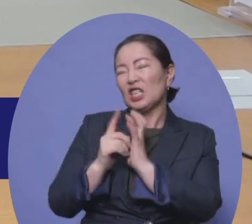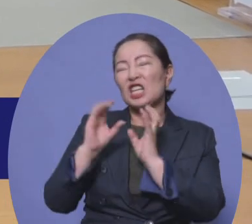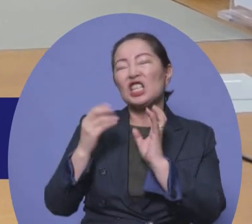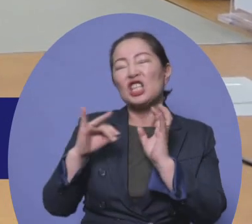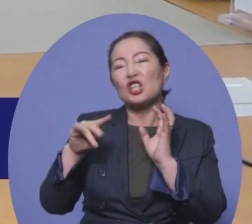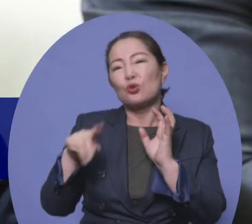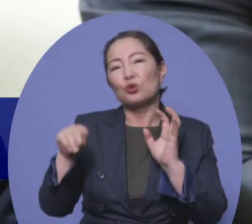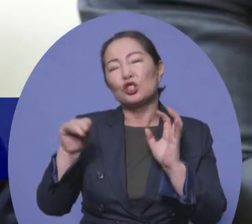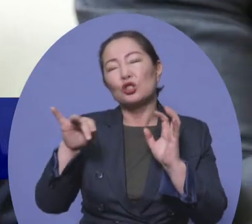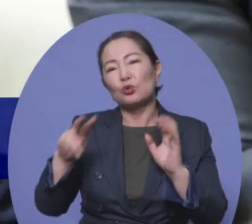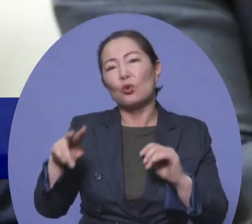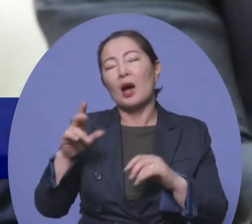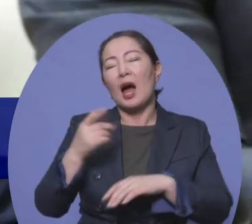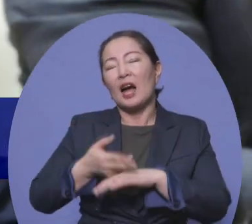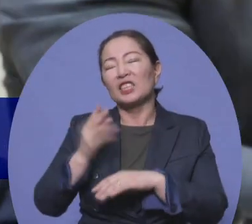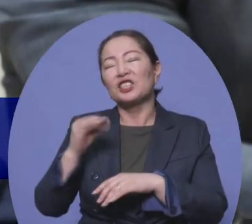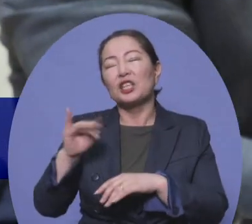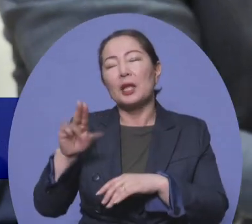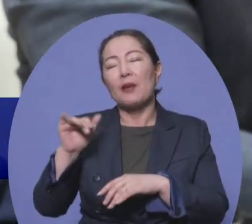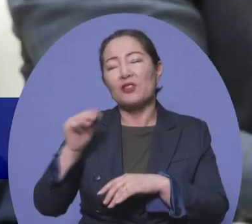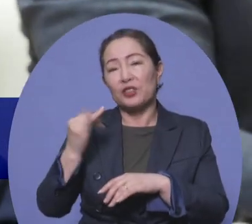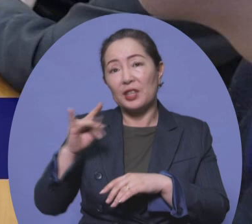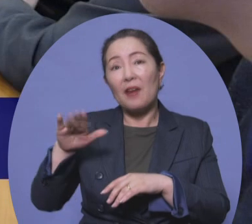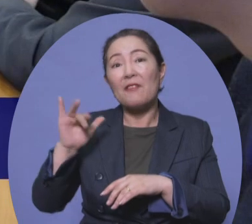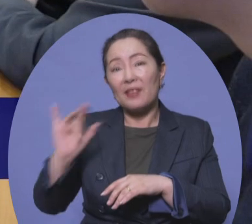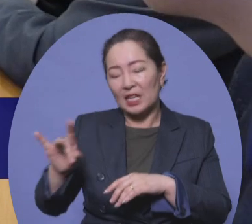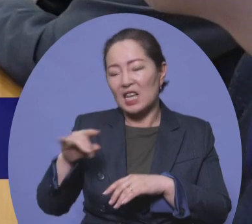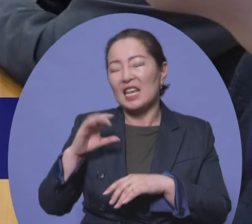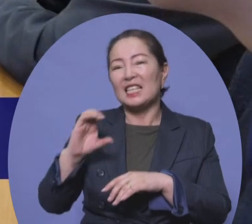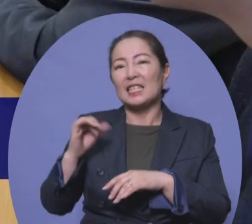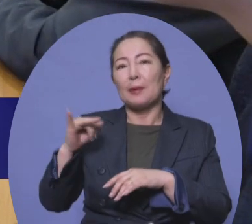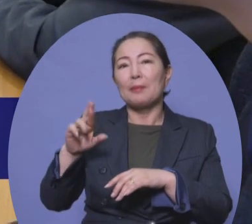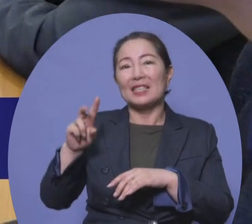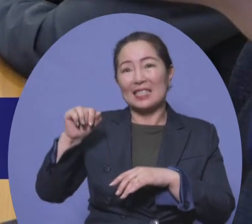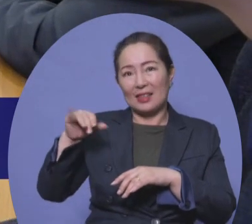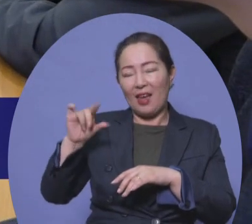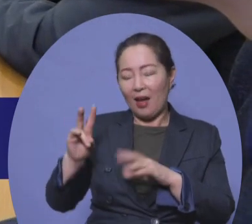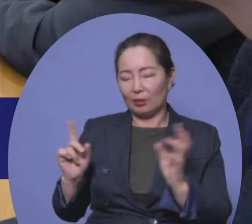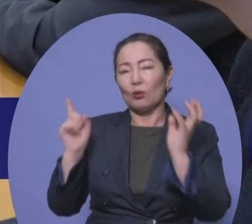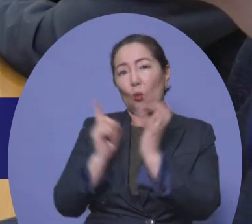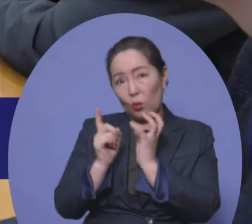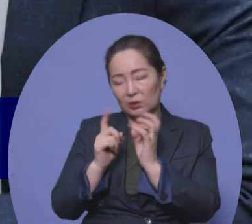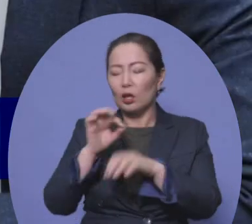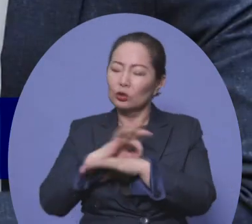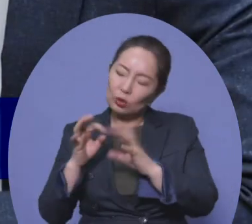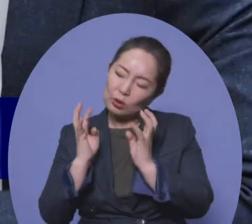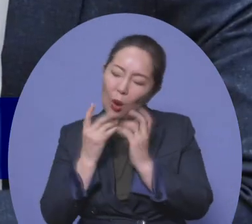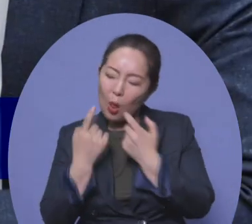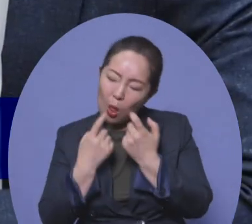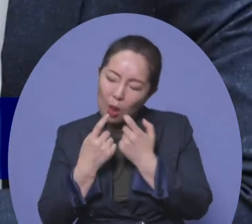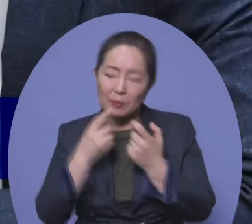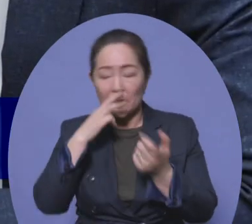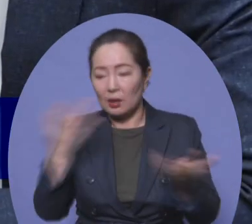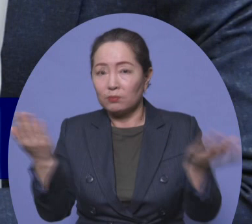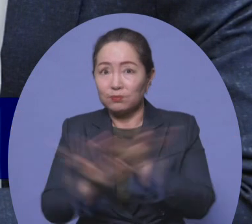ахлагч CEO Чиу Куик, дэд ахлагч Жэнифер Гүй болон ахлах зөвлөгч Себастьян По нартай уулзалт хийж төслийн явцын талаар мэдээлэл